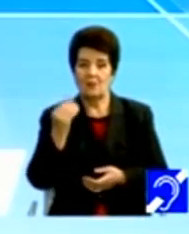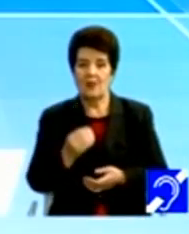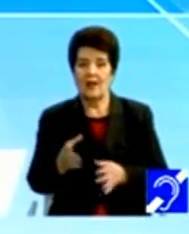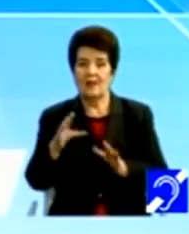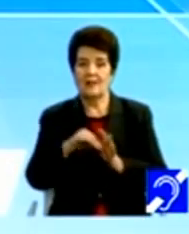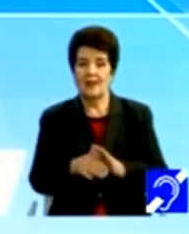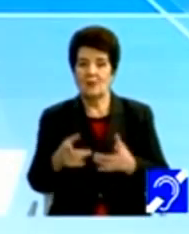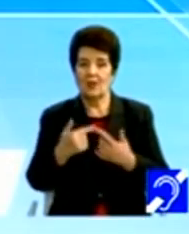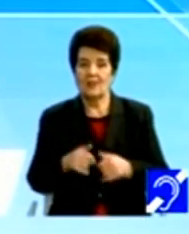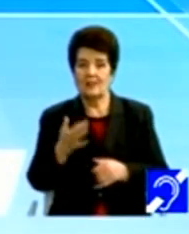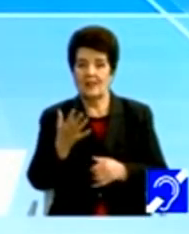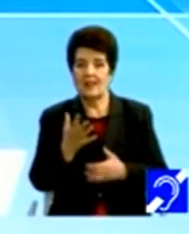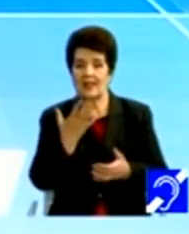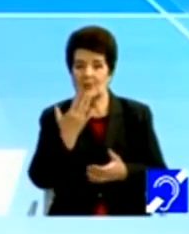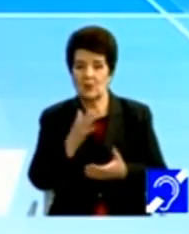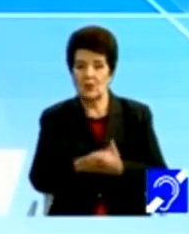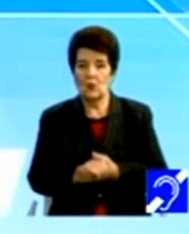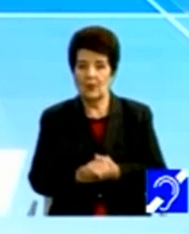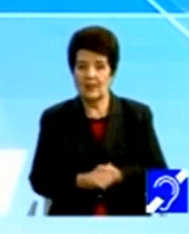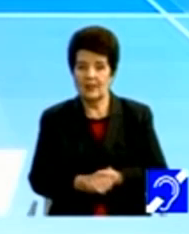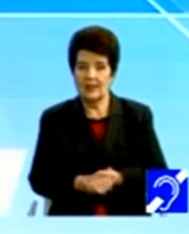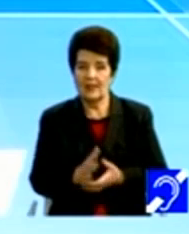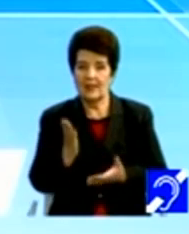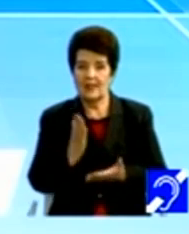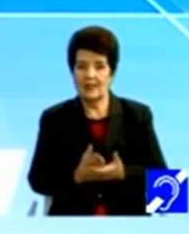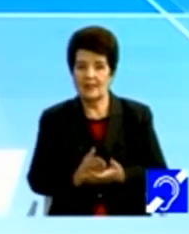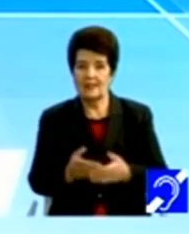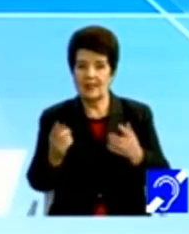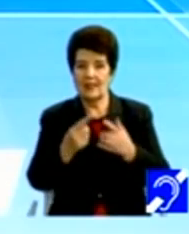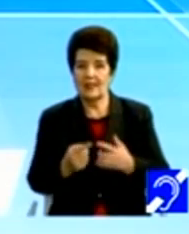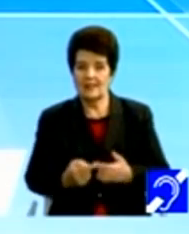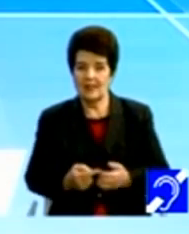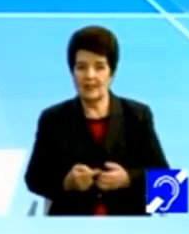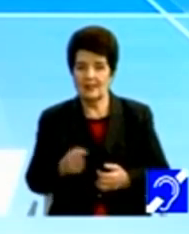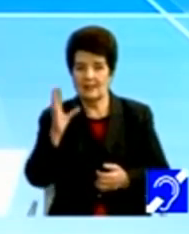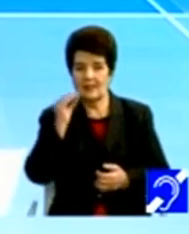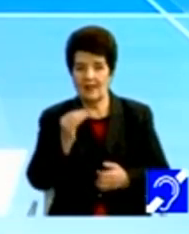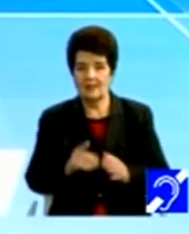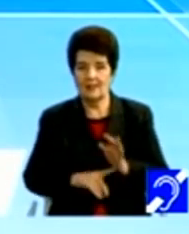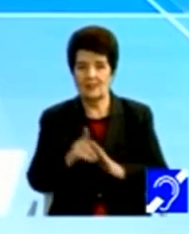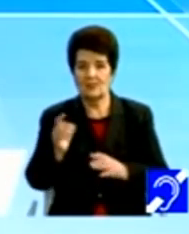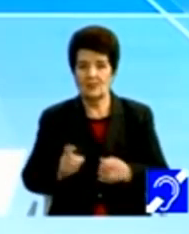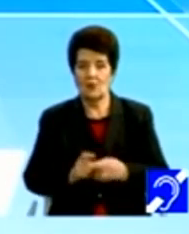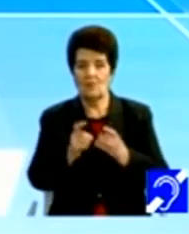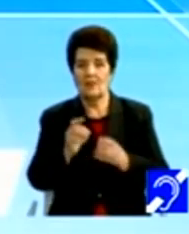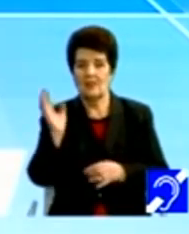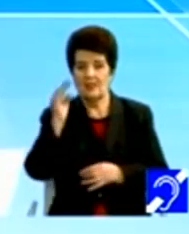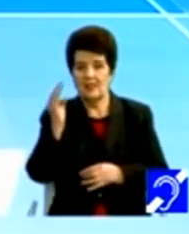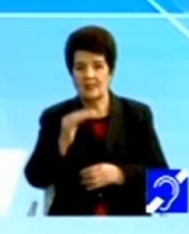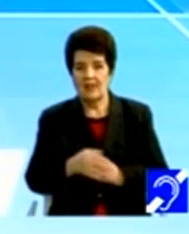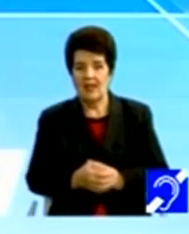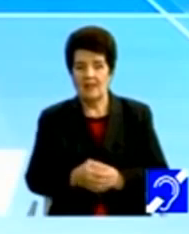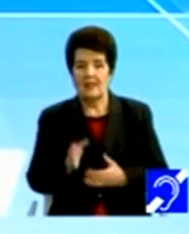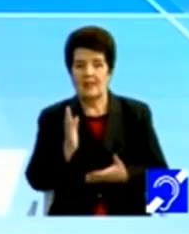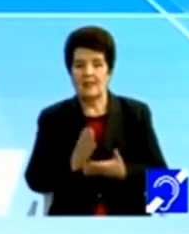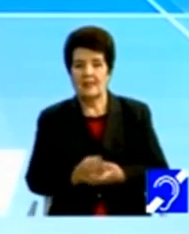la Organizația Națiunilor Unite este exact data dinaintea începerea conflictului transnistrean,